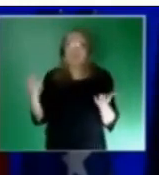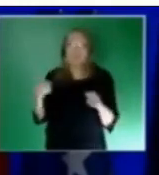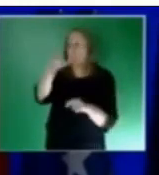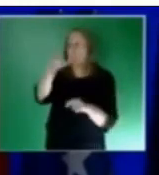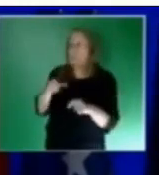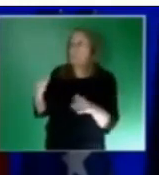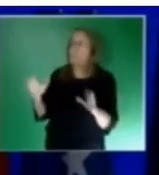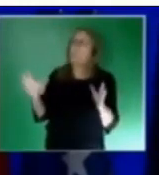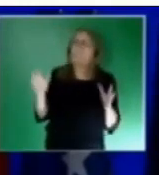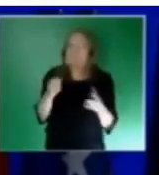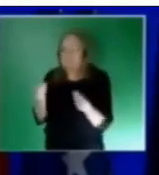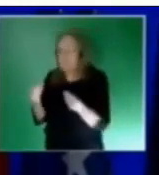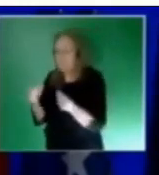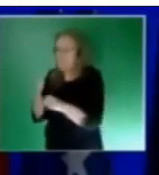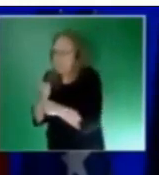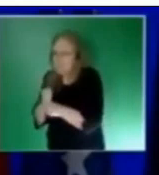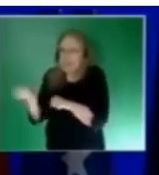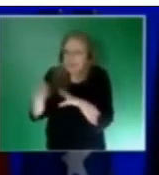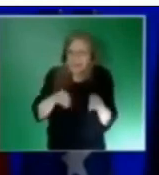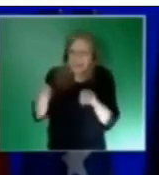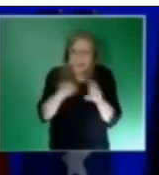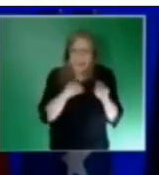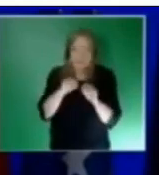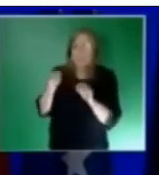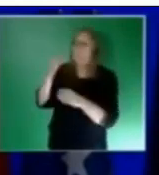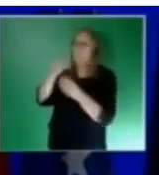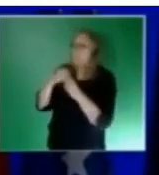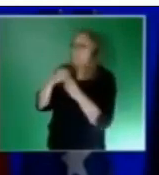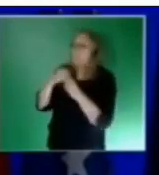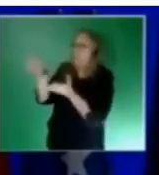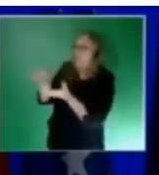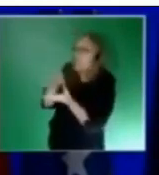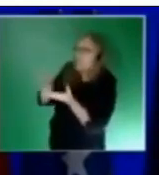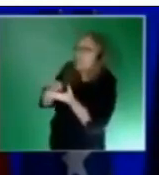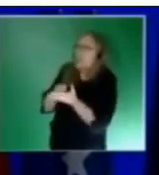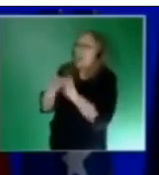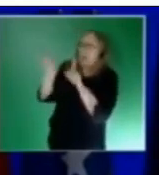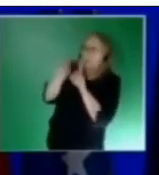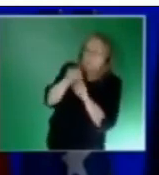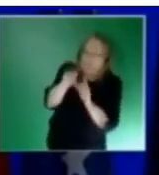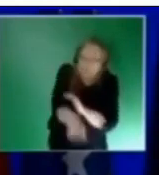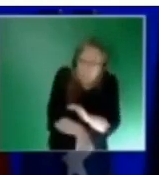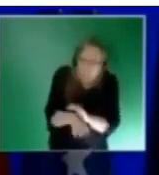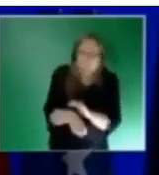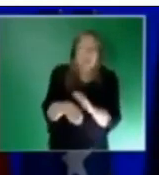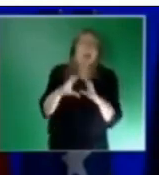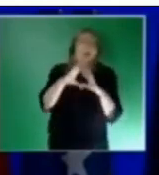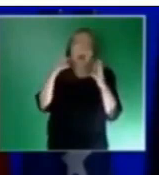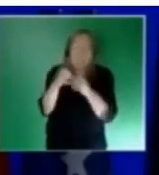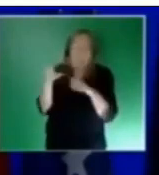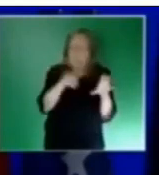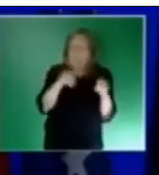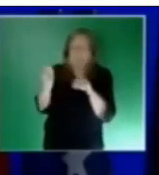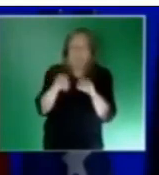Porque Hay que vendero una lampar elric Pue durar 1000